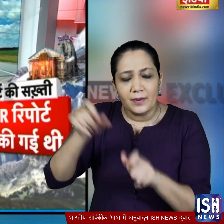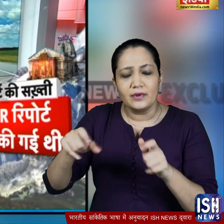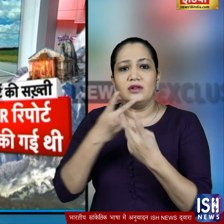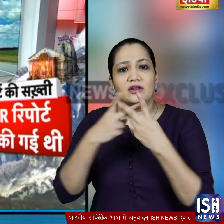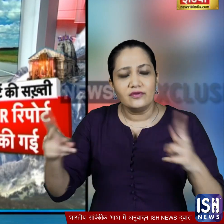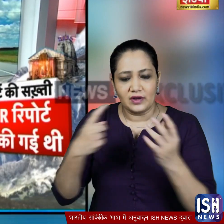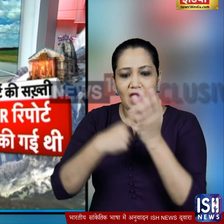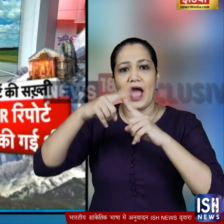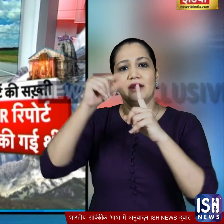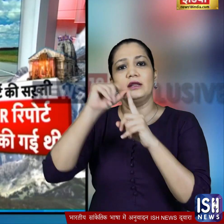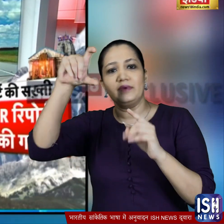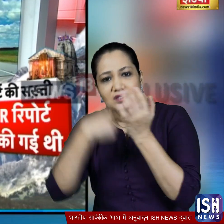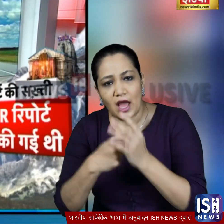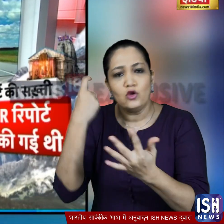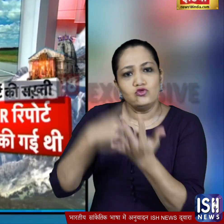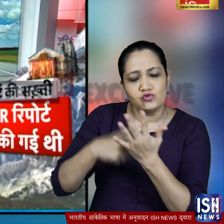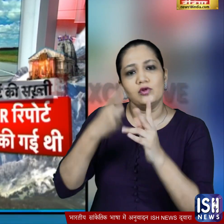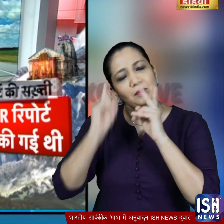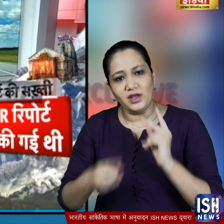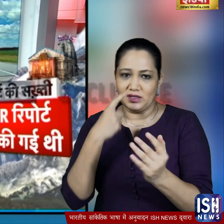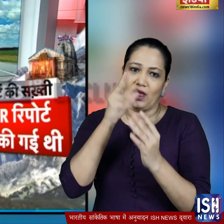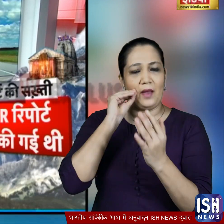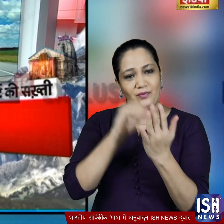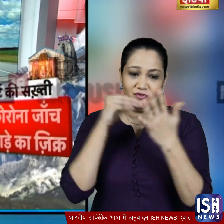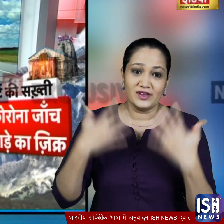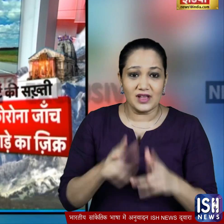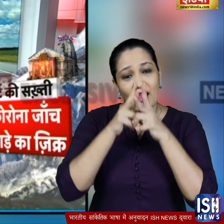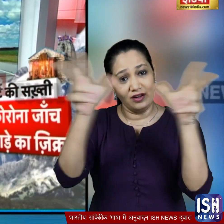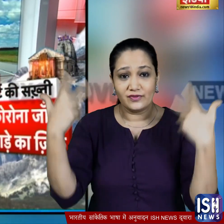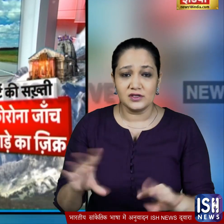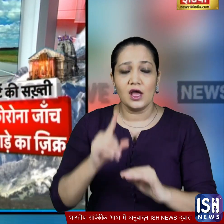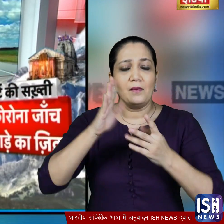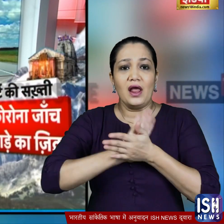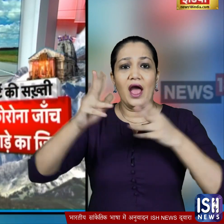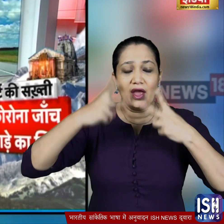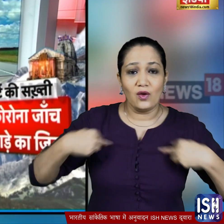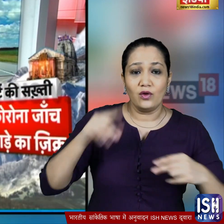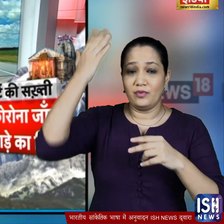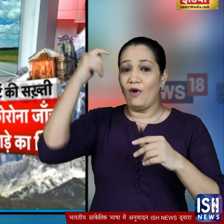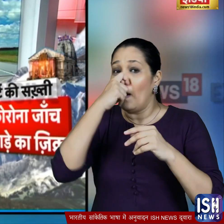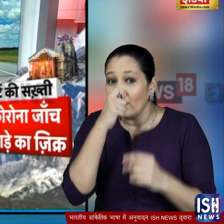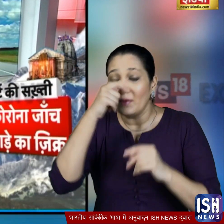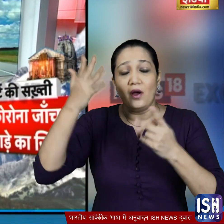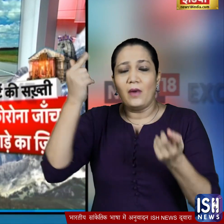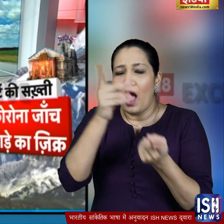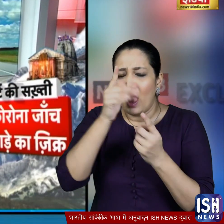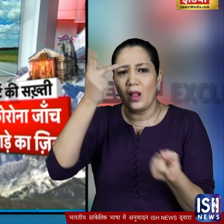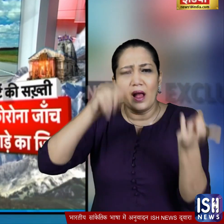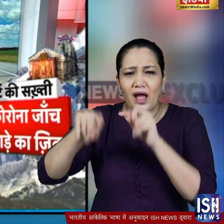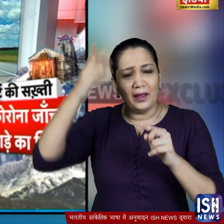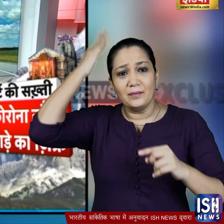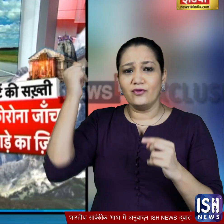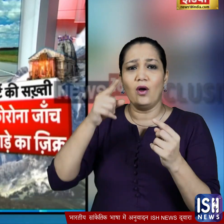लिए RT-PCR रिपोर्ट को भी जरूरी किया था। लेकिन हाई कोर्ट ने कुंभ के दौरान कोरोना जांच में हुए फर्जीवाड़े का जिक्र करते